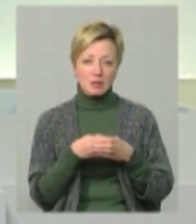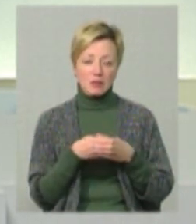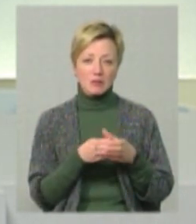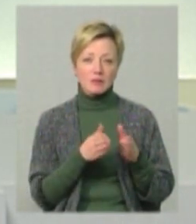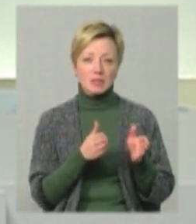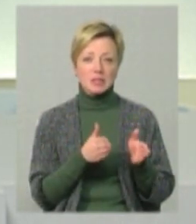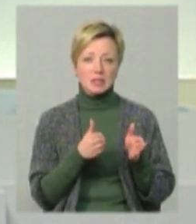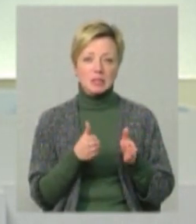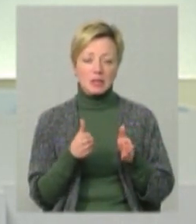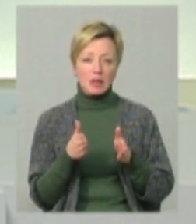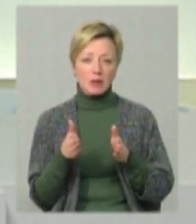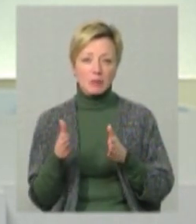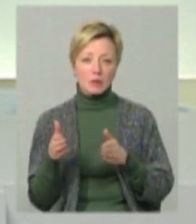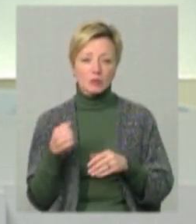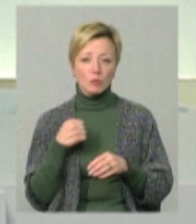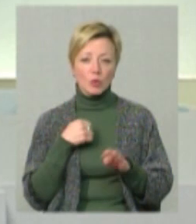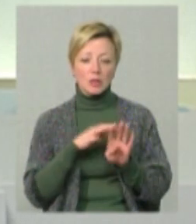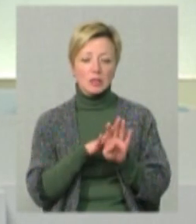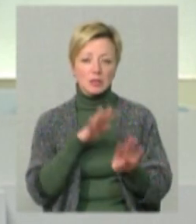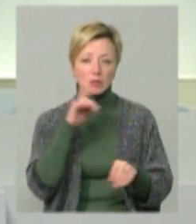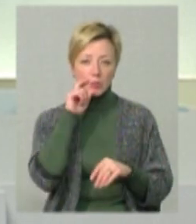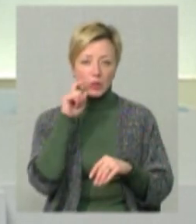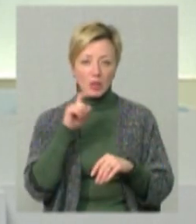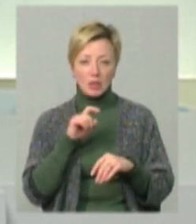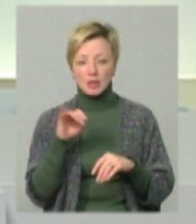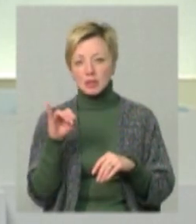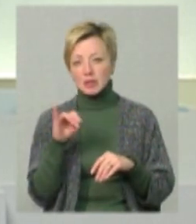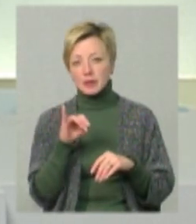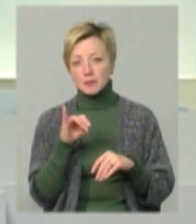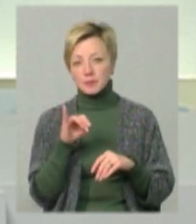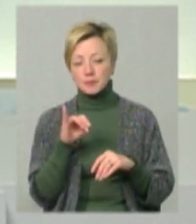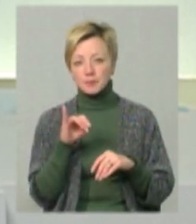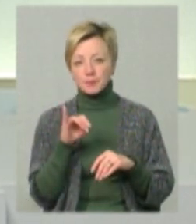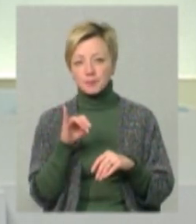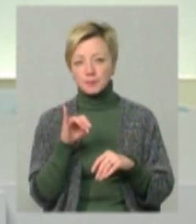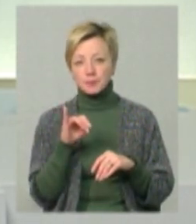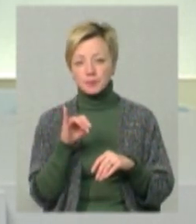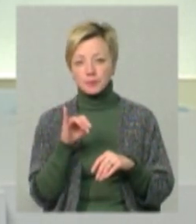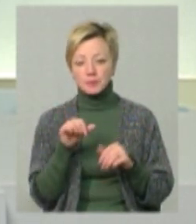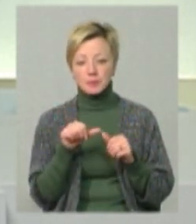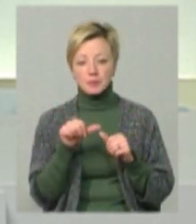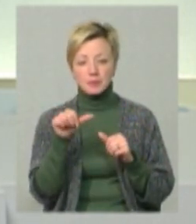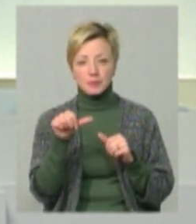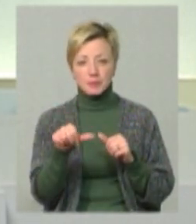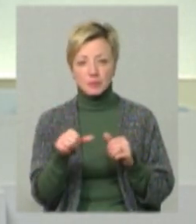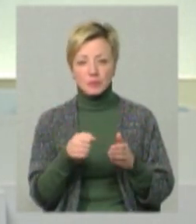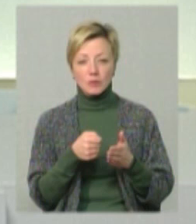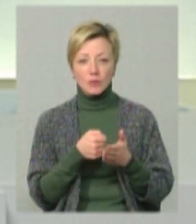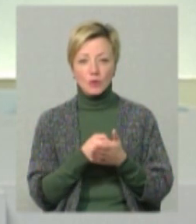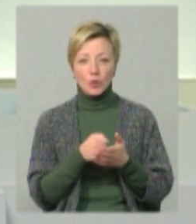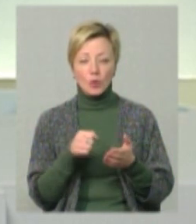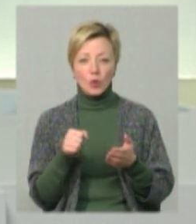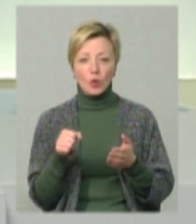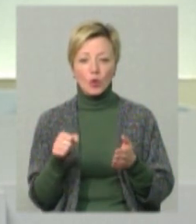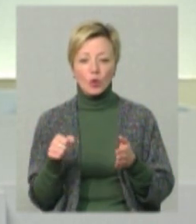в системі Збройних сил України. І скажімо так, відведена до